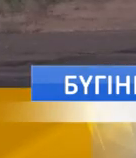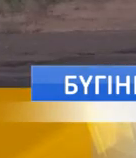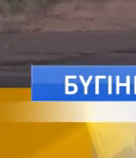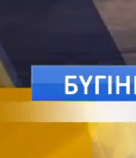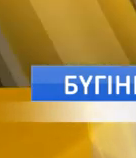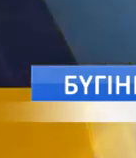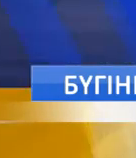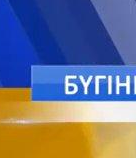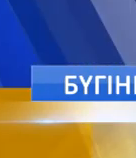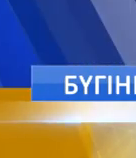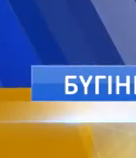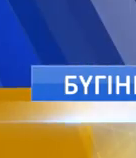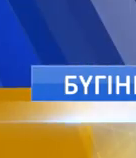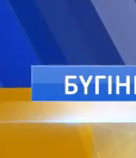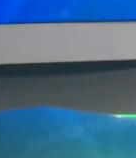бар.